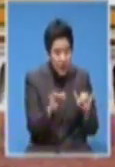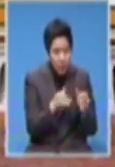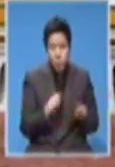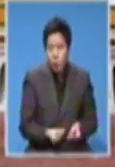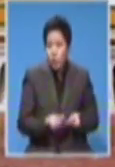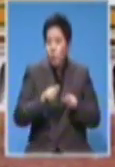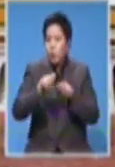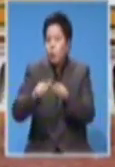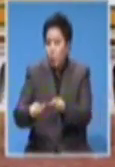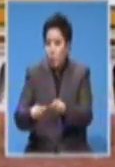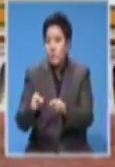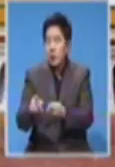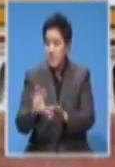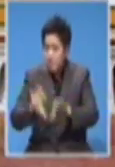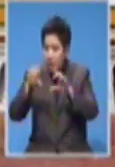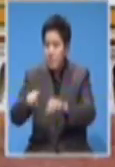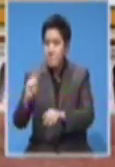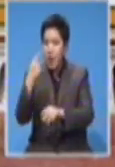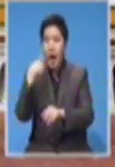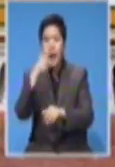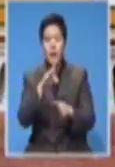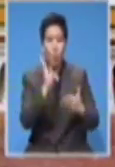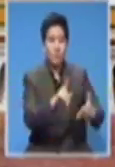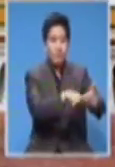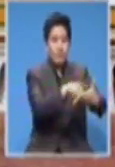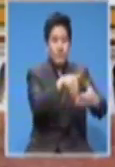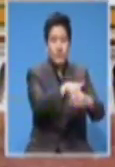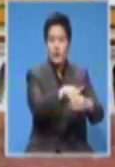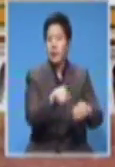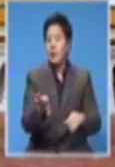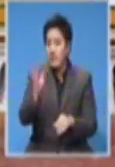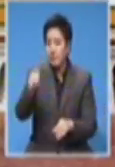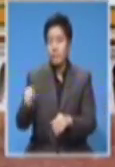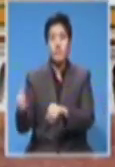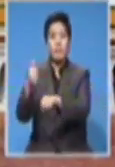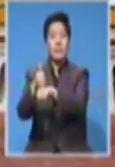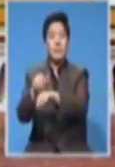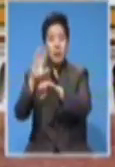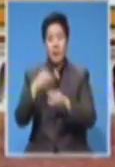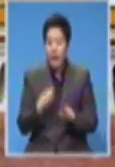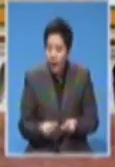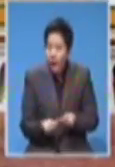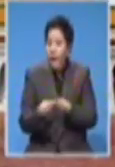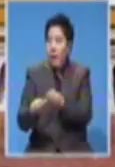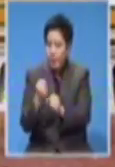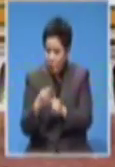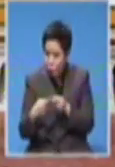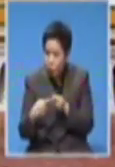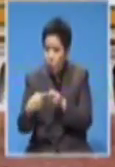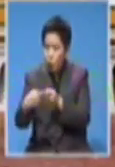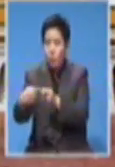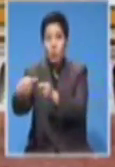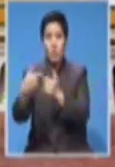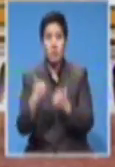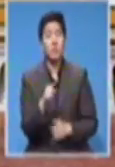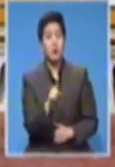ที่ท่านเลือกมาท่านใช้อำนาจประชาชนเลือกมานะไปทำมานะครับประชาชนเรียกร้องมาตลอดรัฐบาลก็เรียกร้องทุกรัฐบาล